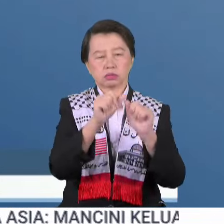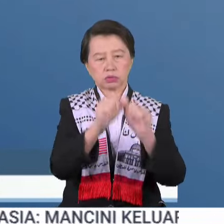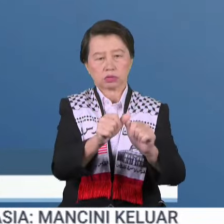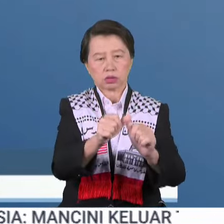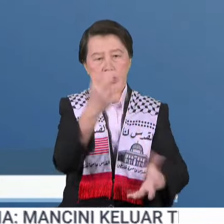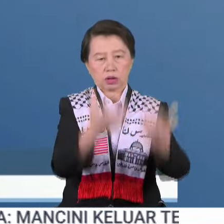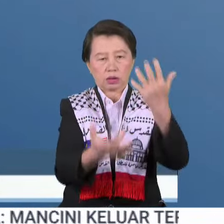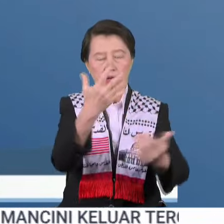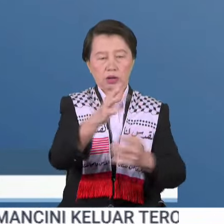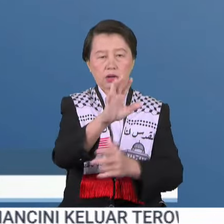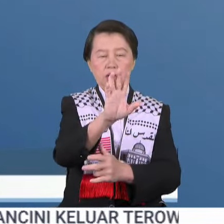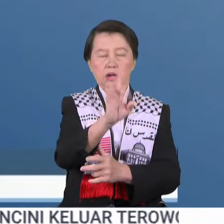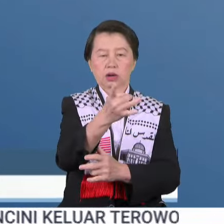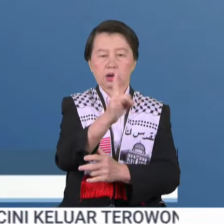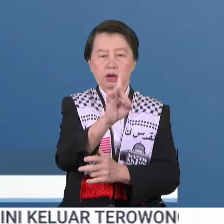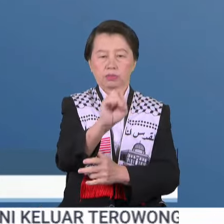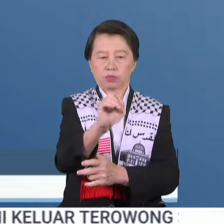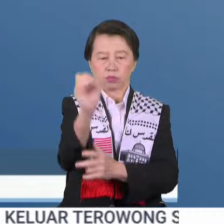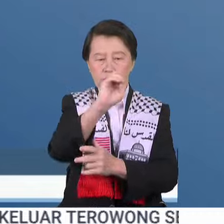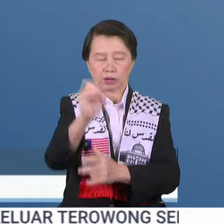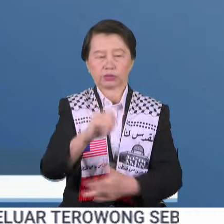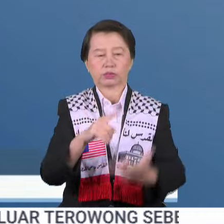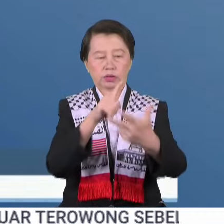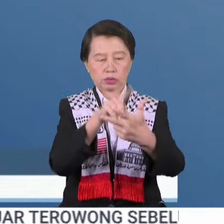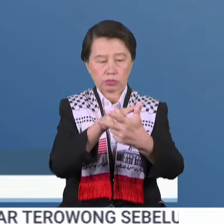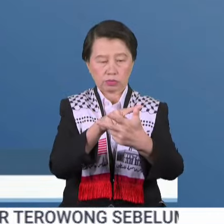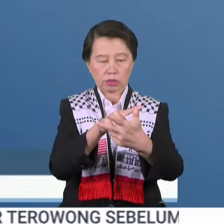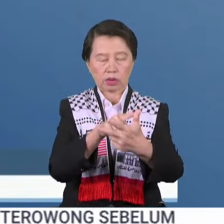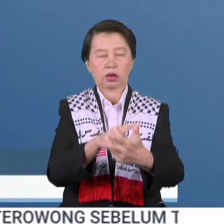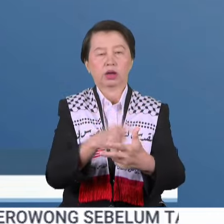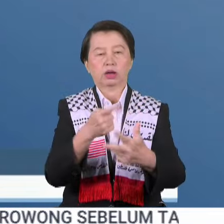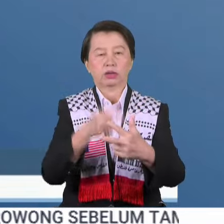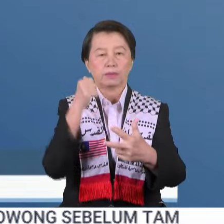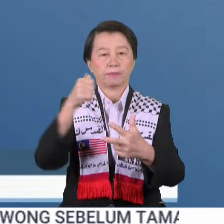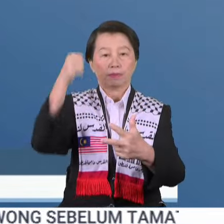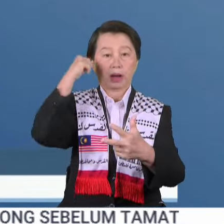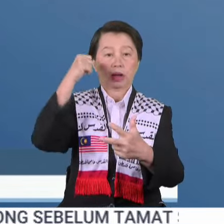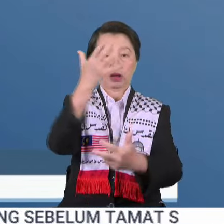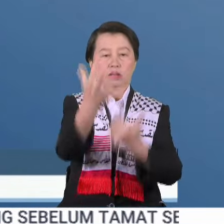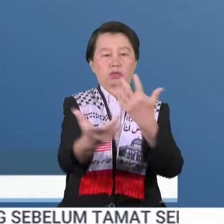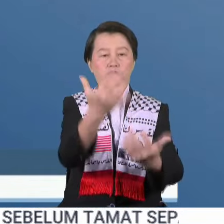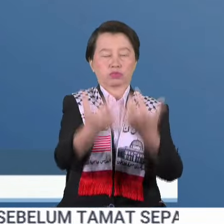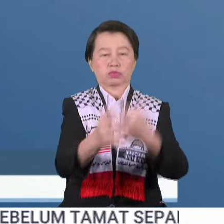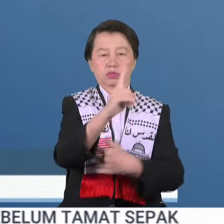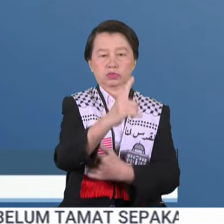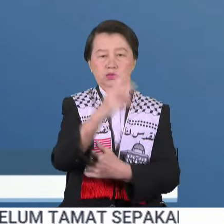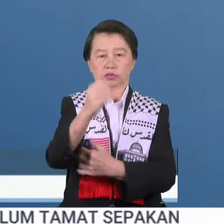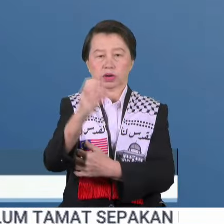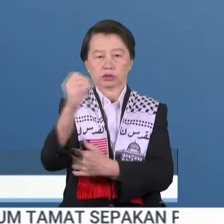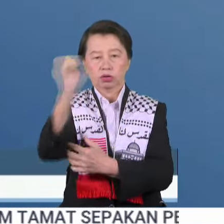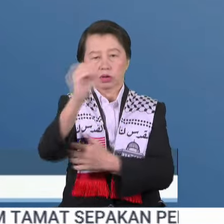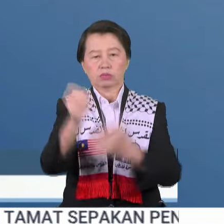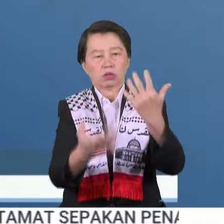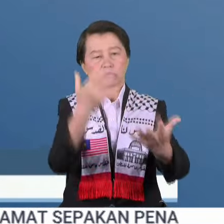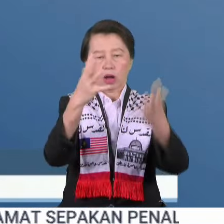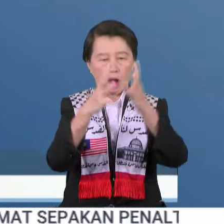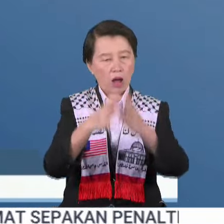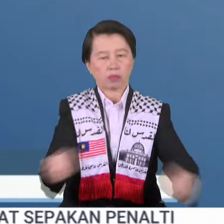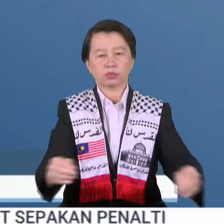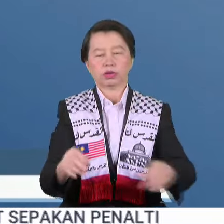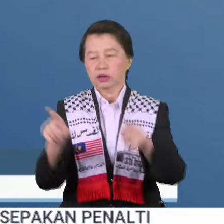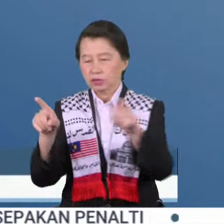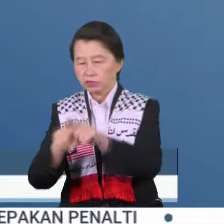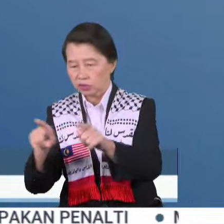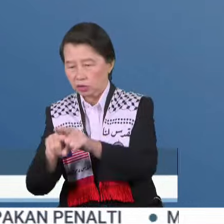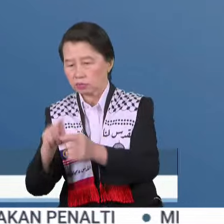terbakar 80% di bahagian hadapan manakala rumah kedua di bahagian belakang terbakar 100% turut musnah dalam kebakaran